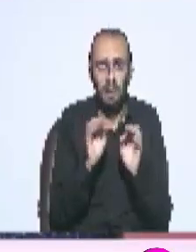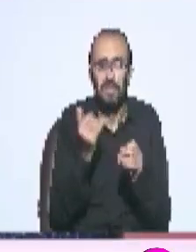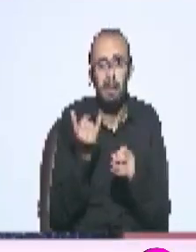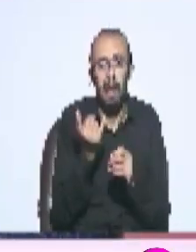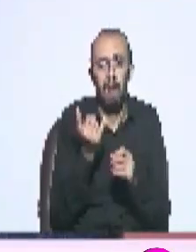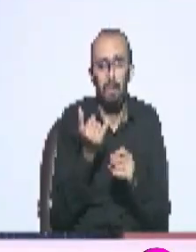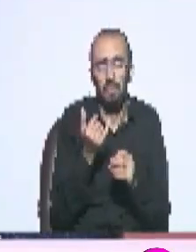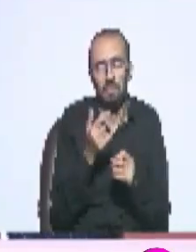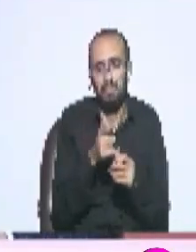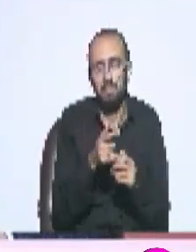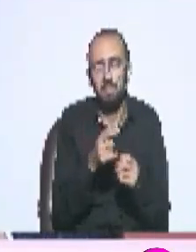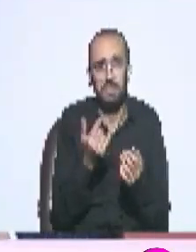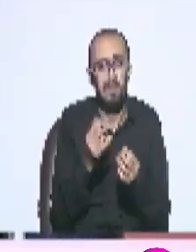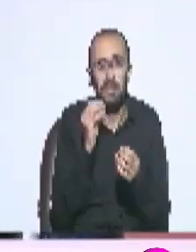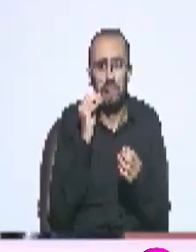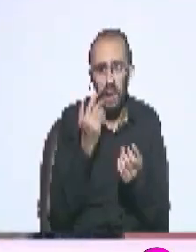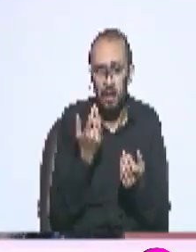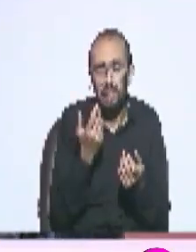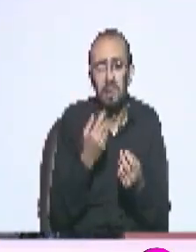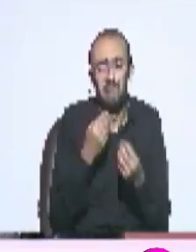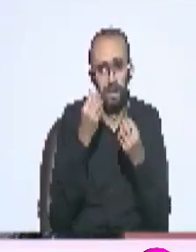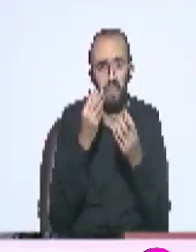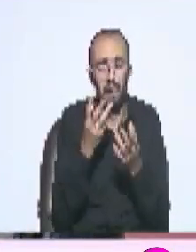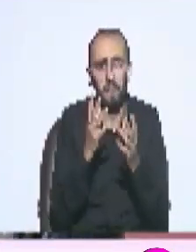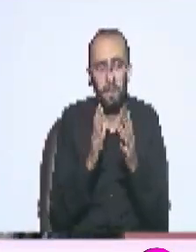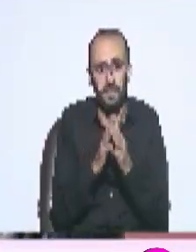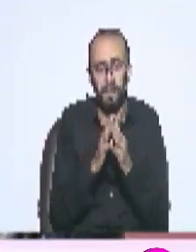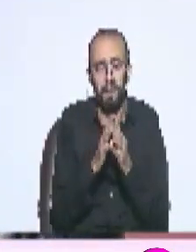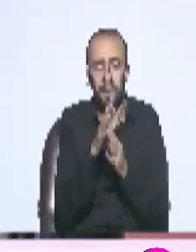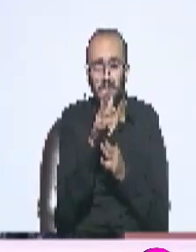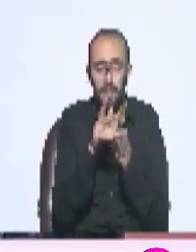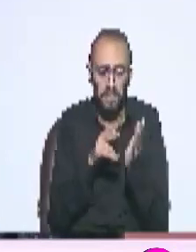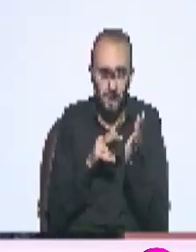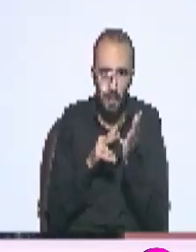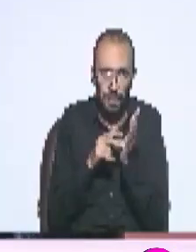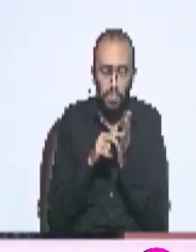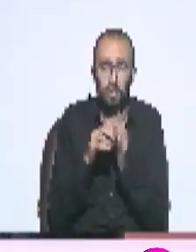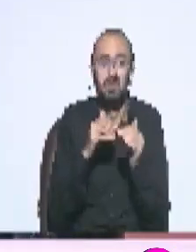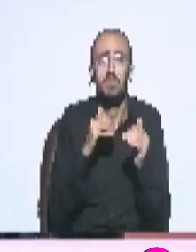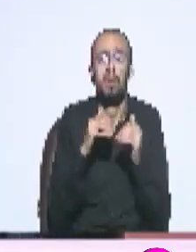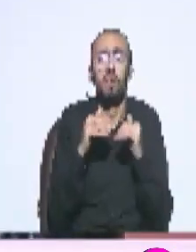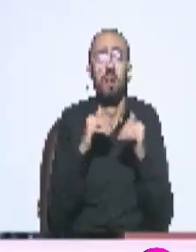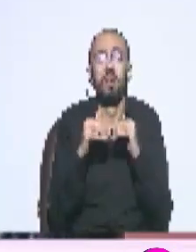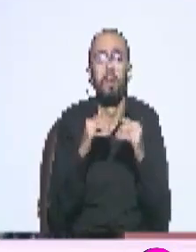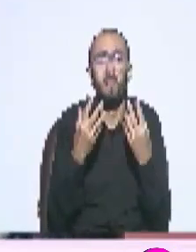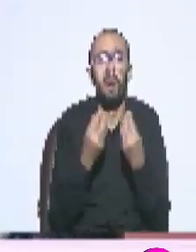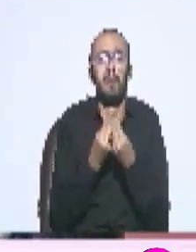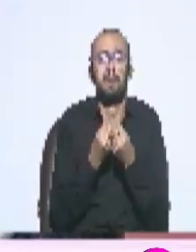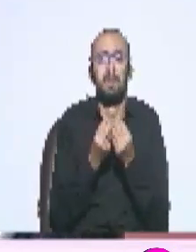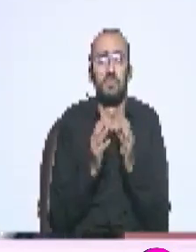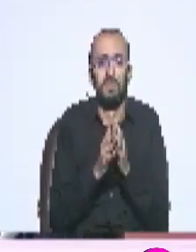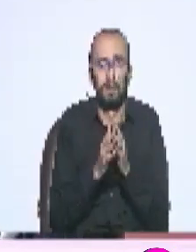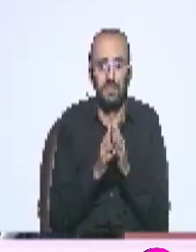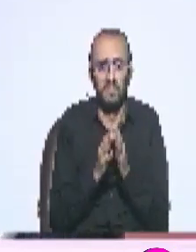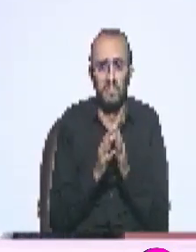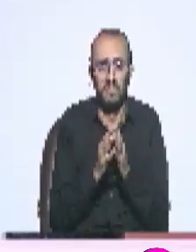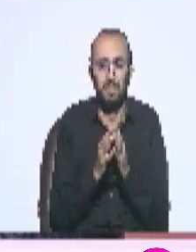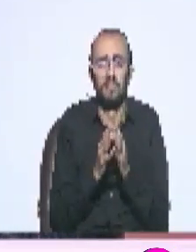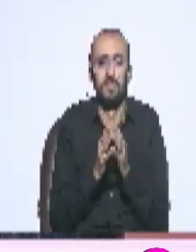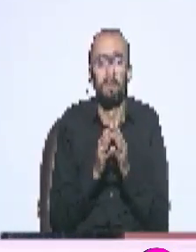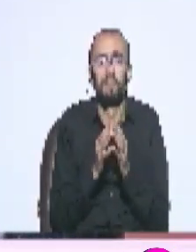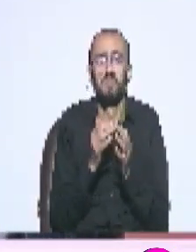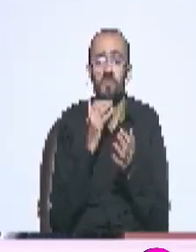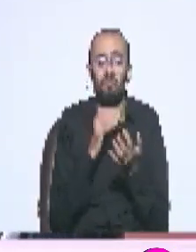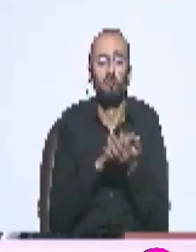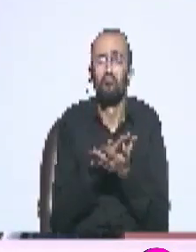بسيطه ده بيتم ازاي ب عن طريق ان احنا بنمشي سكه او بنمشي رحله مع بعض ال ما فيش